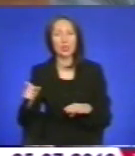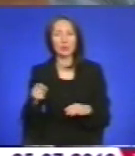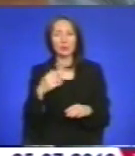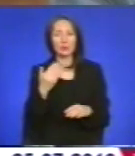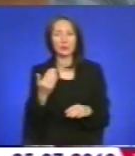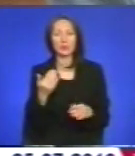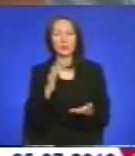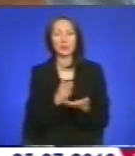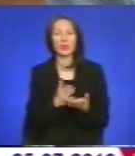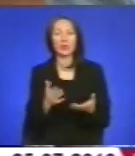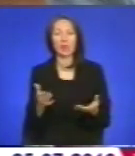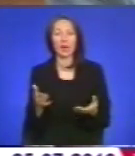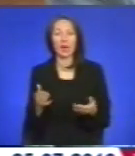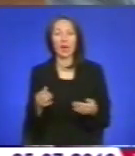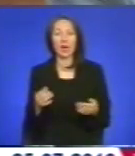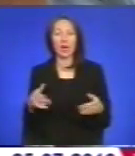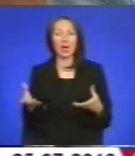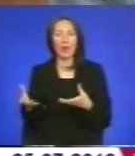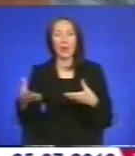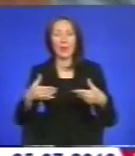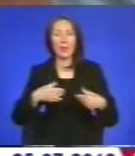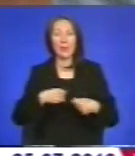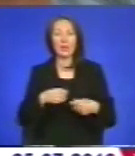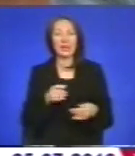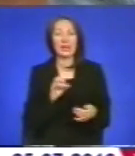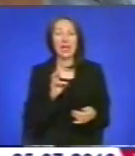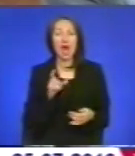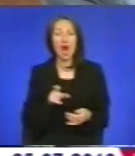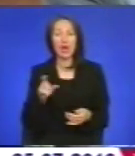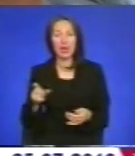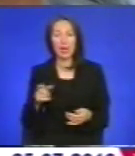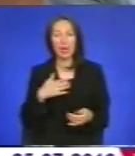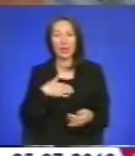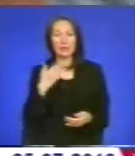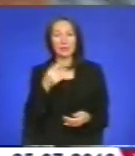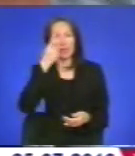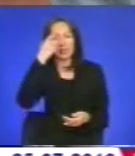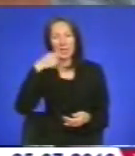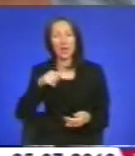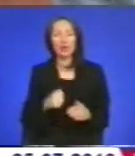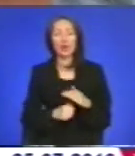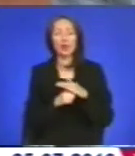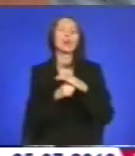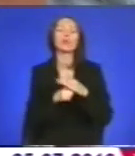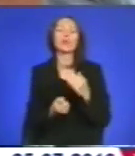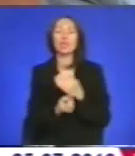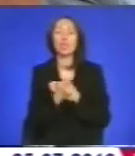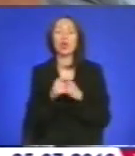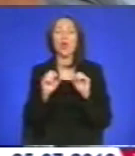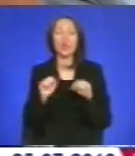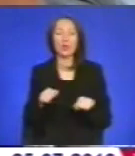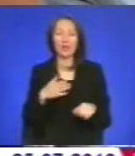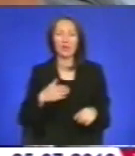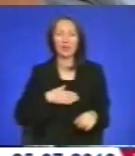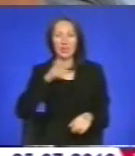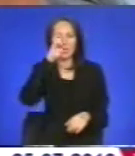знаходить відображення серед людей. І так як ми з вами знаємо, що основним джерелом влади в нашій